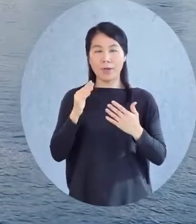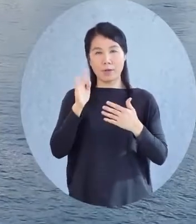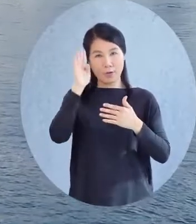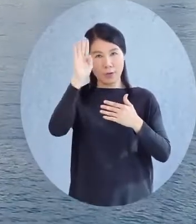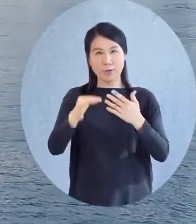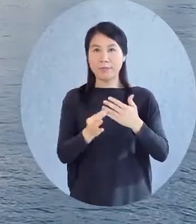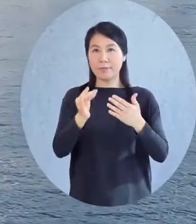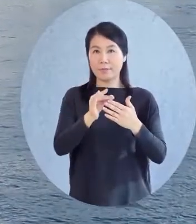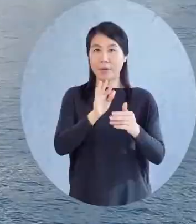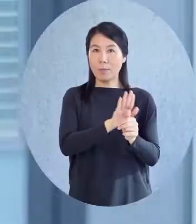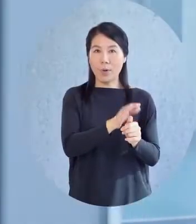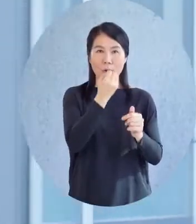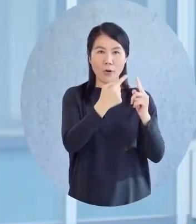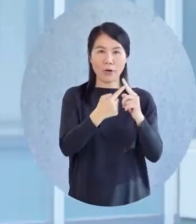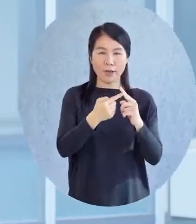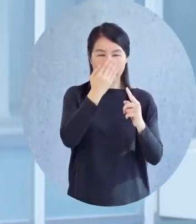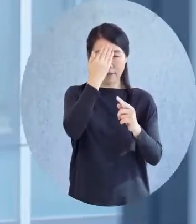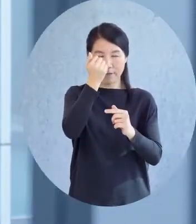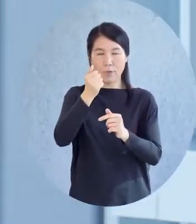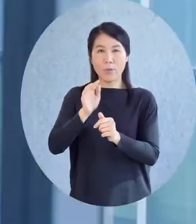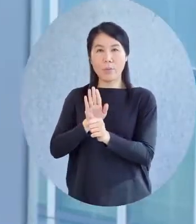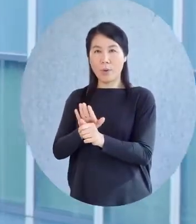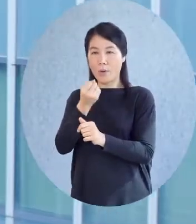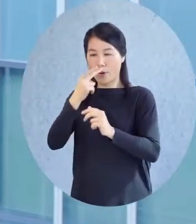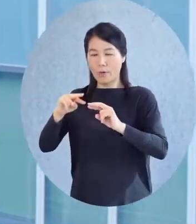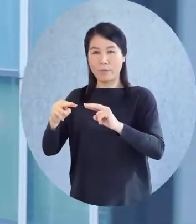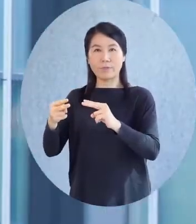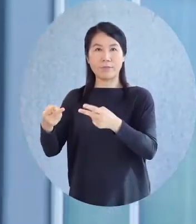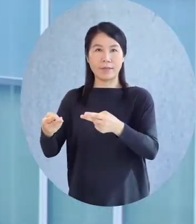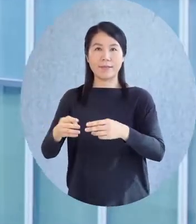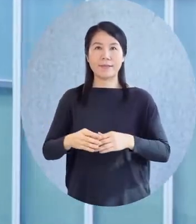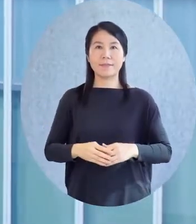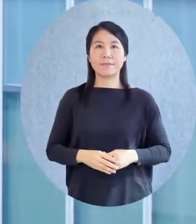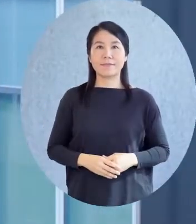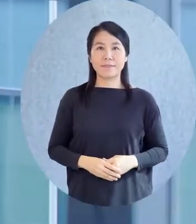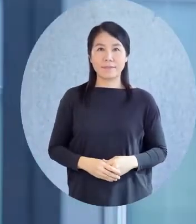帮助我们向前迈进，为市民谋幸福，为香港谋发展。